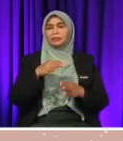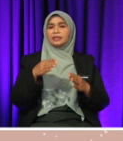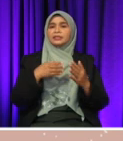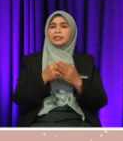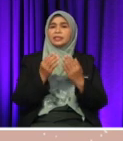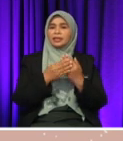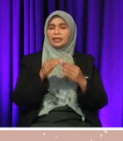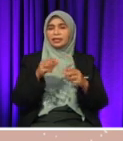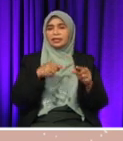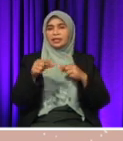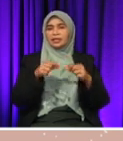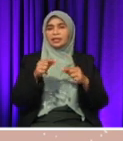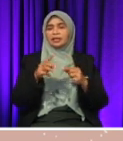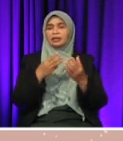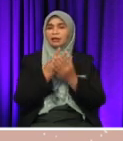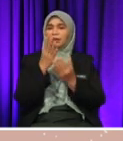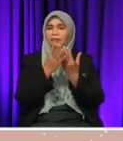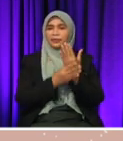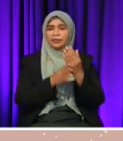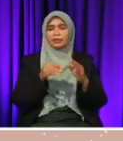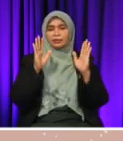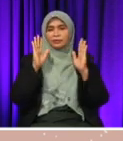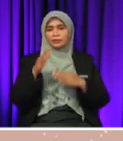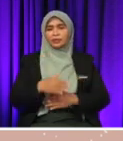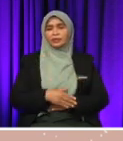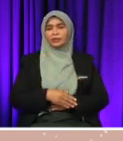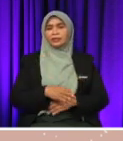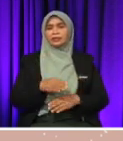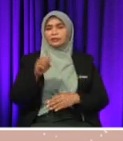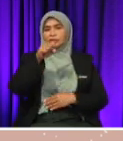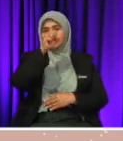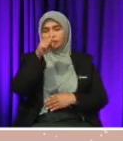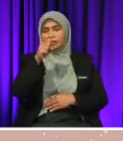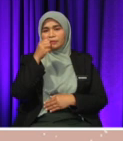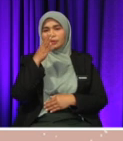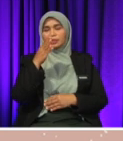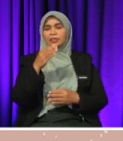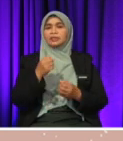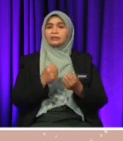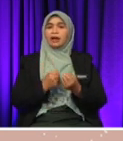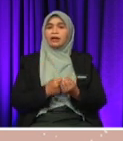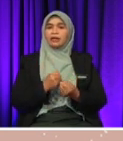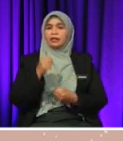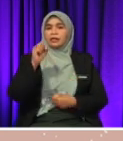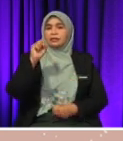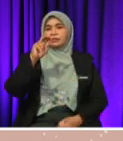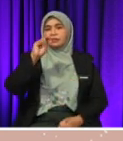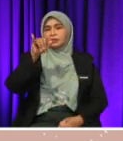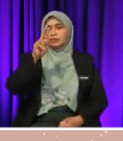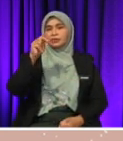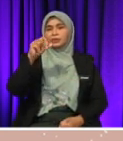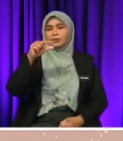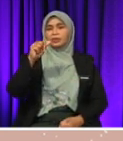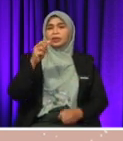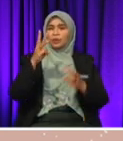menggerakkan ke wudhu dan salatmu soalnya Nyatakan satu Sanjungan watak Ibu beserta contoh yang